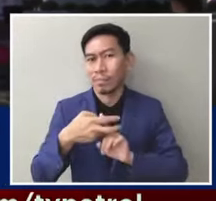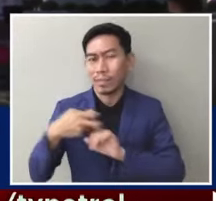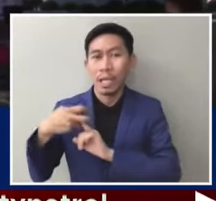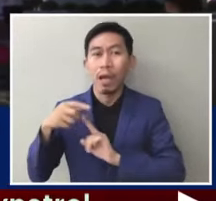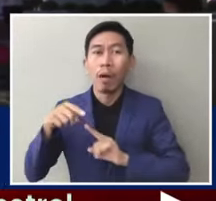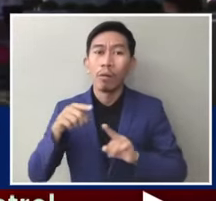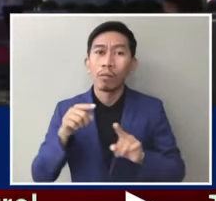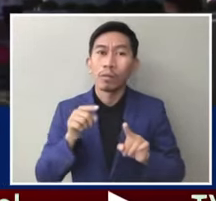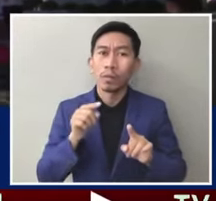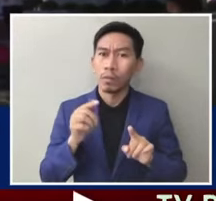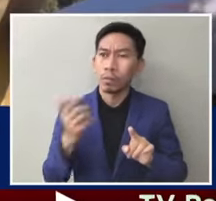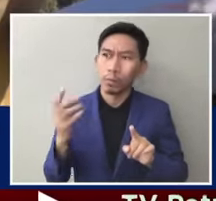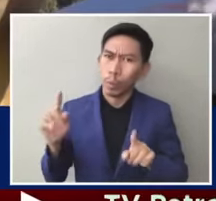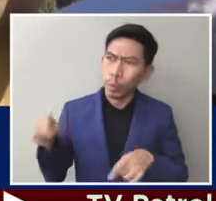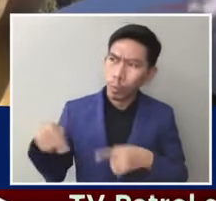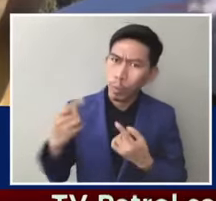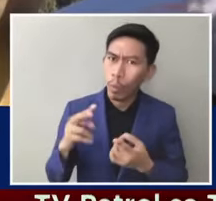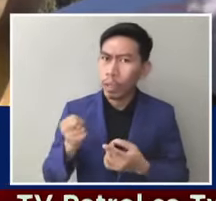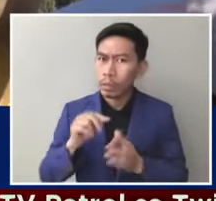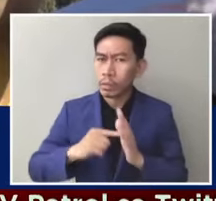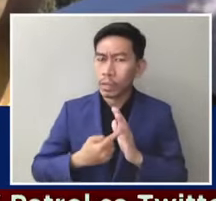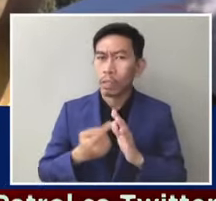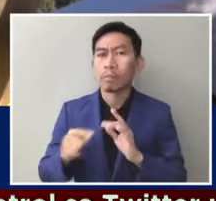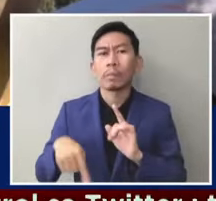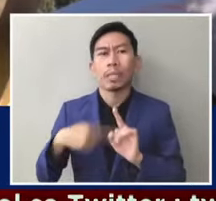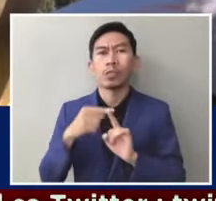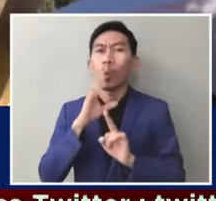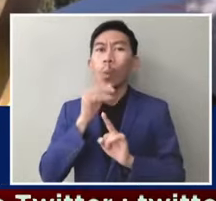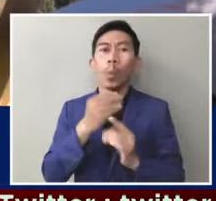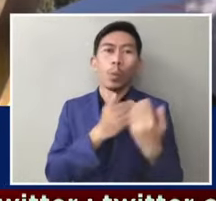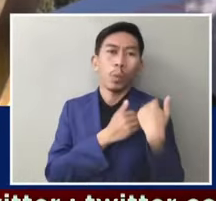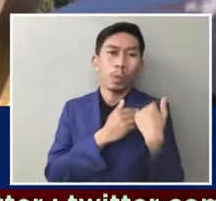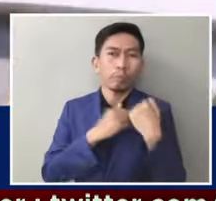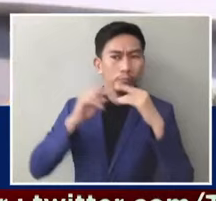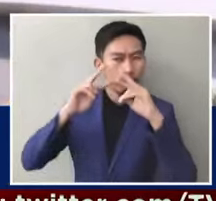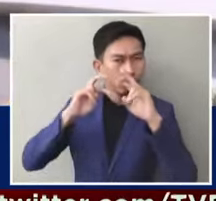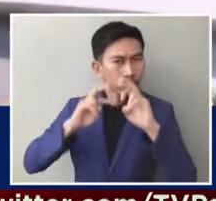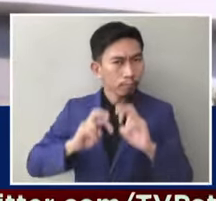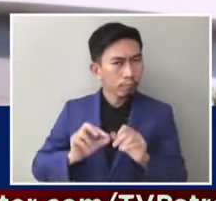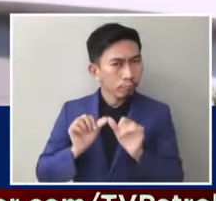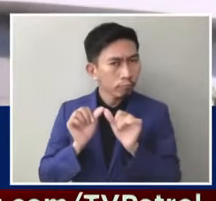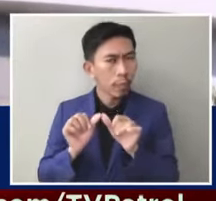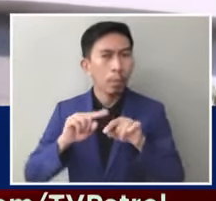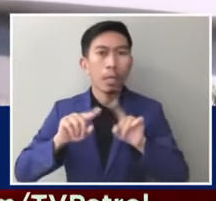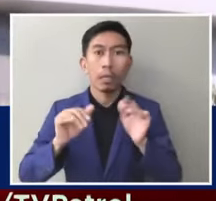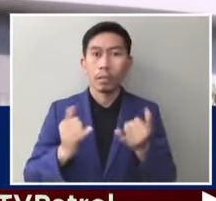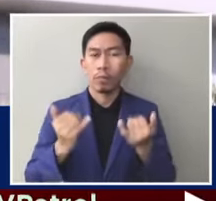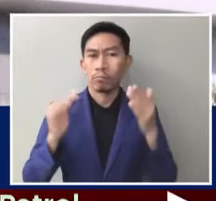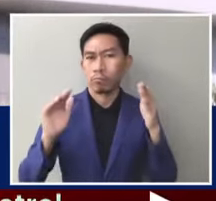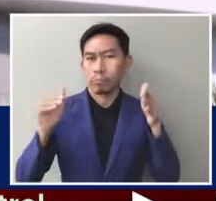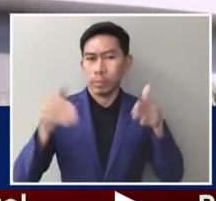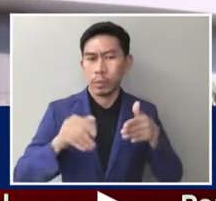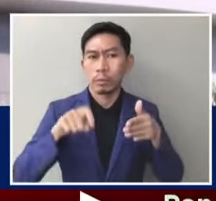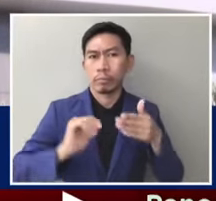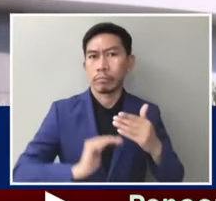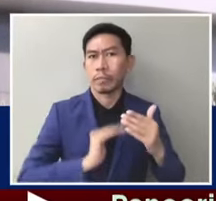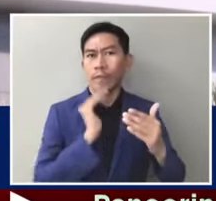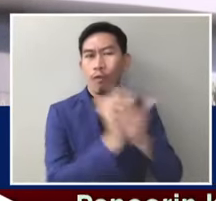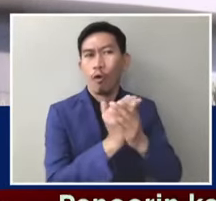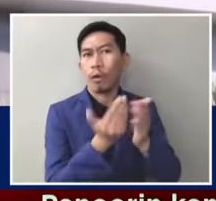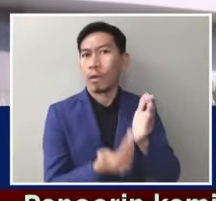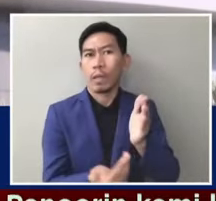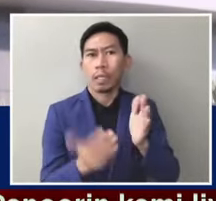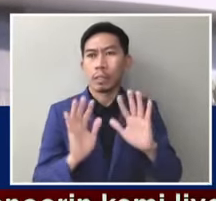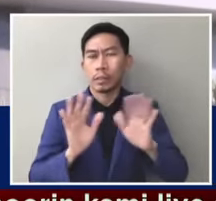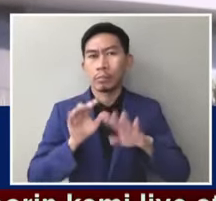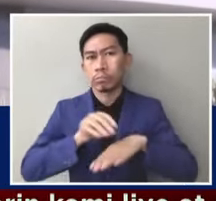sino ang nasa likod nito. Sa ngayon po ay nakatuon muna ang kanilang atensyon na mapigilan na huwag madamay ang